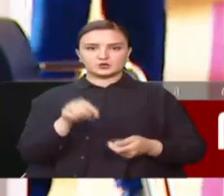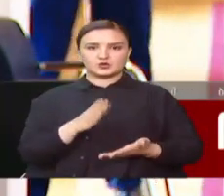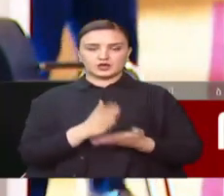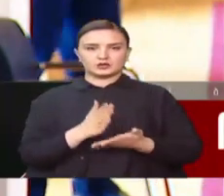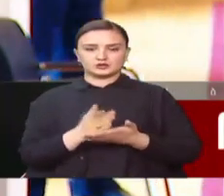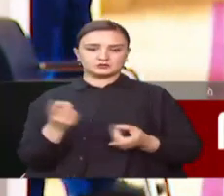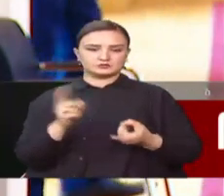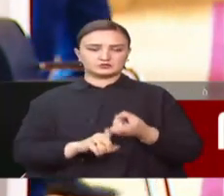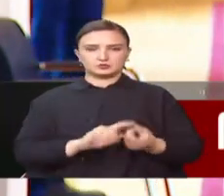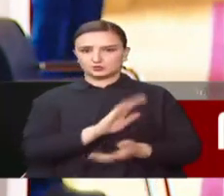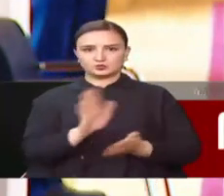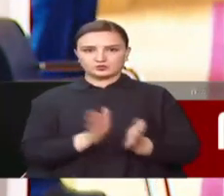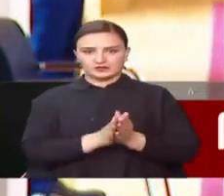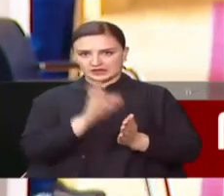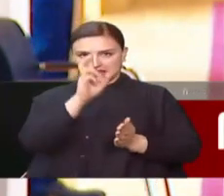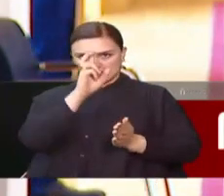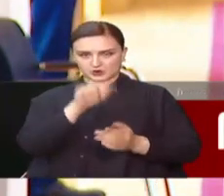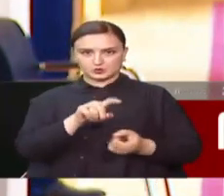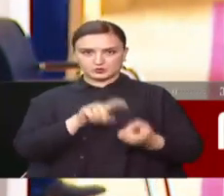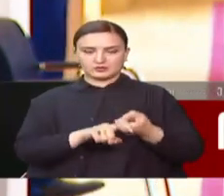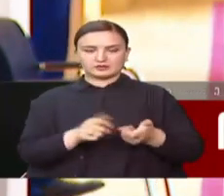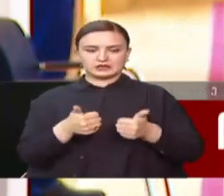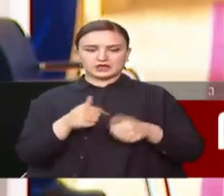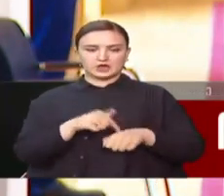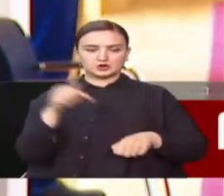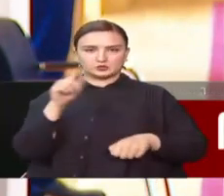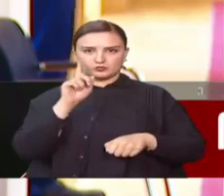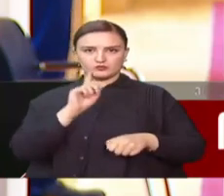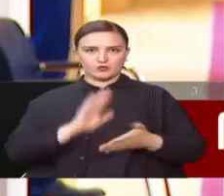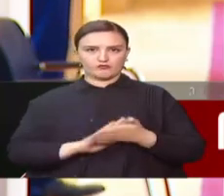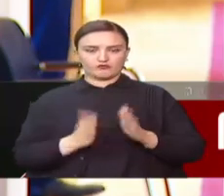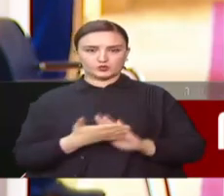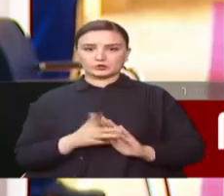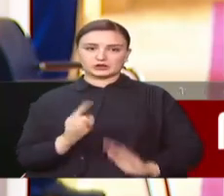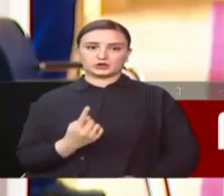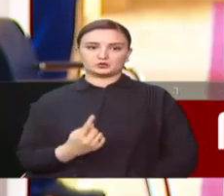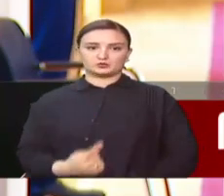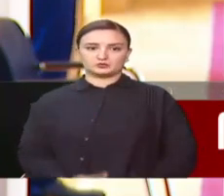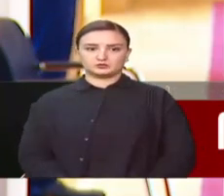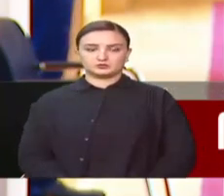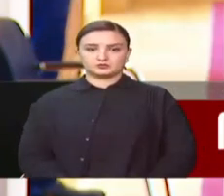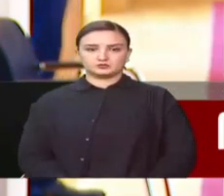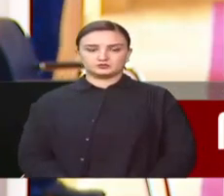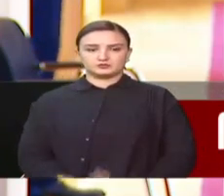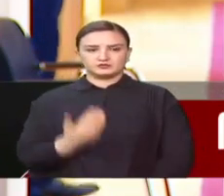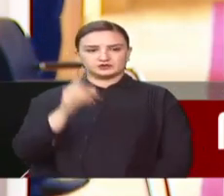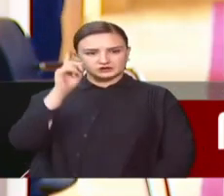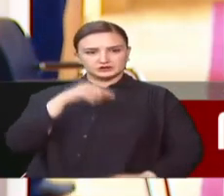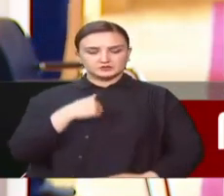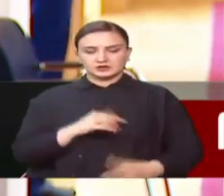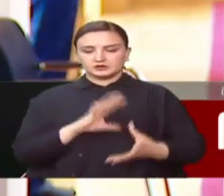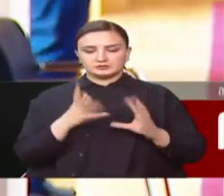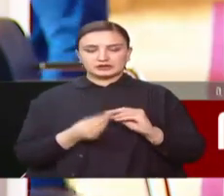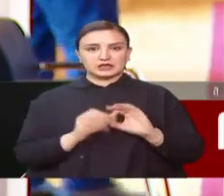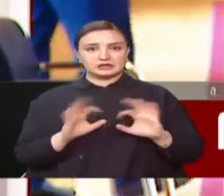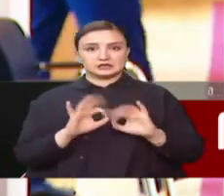ариан, хвела хели суплебастен, да залиан каргат гзнобенда, компортула став. Тква ницит эха, мэ анатомия сагар мокуаби, ицит